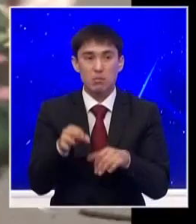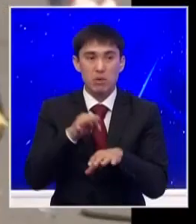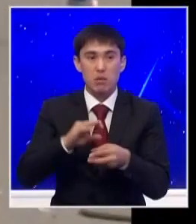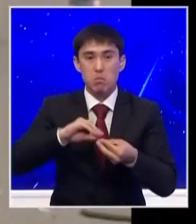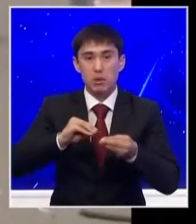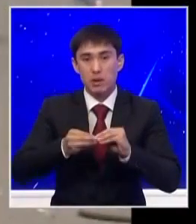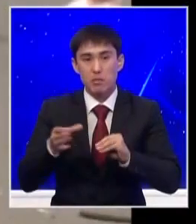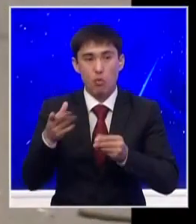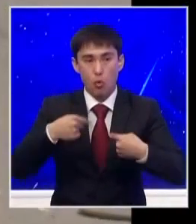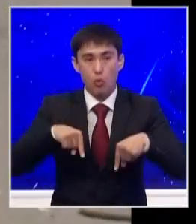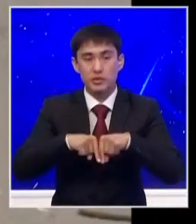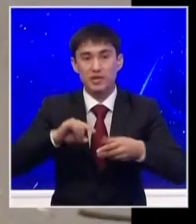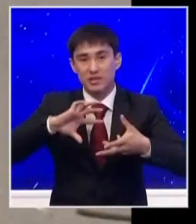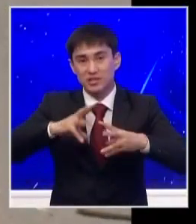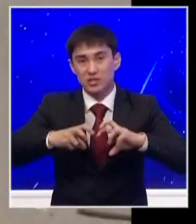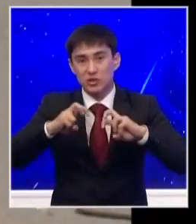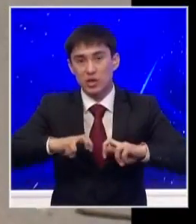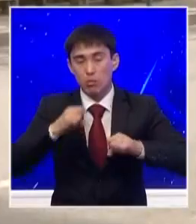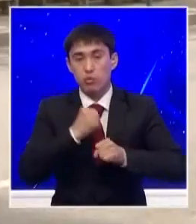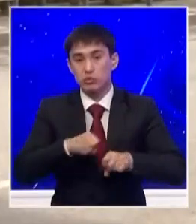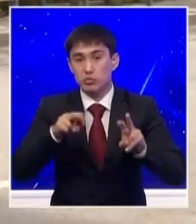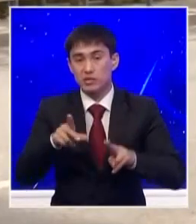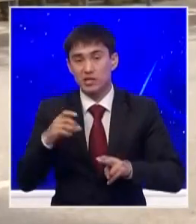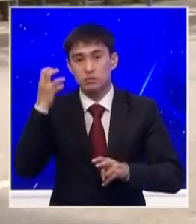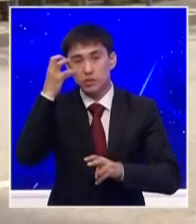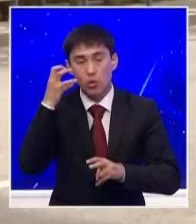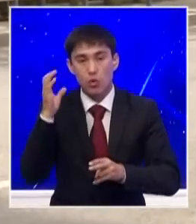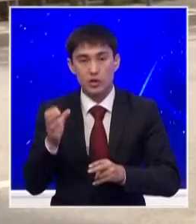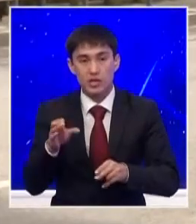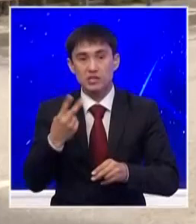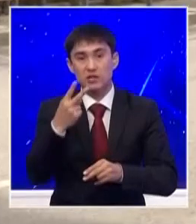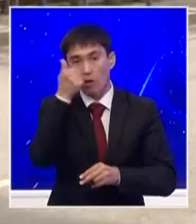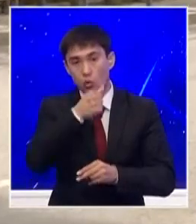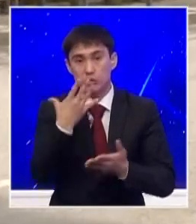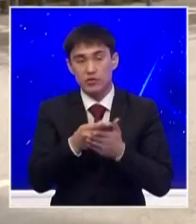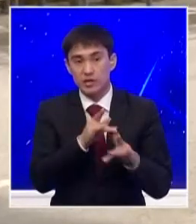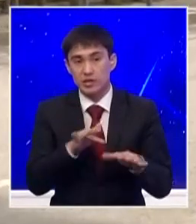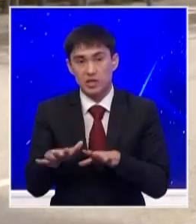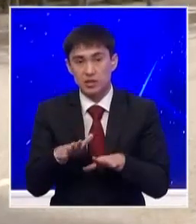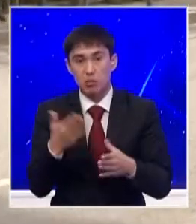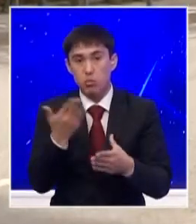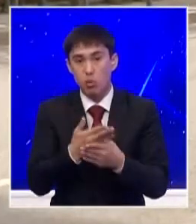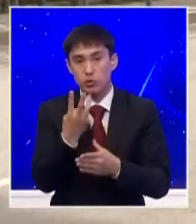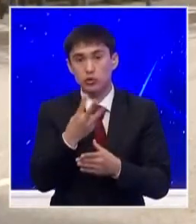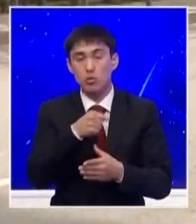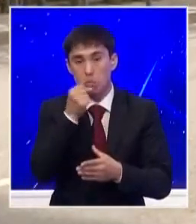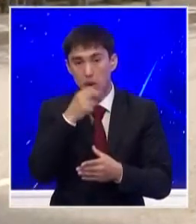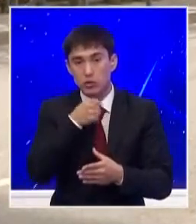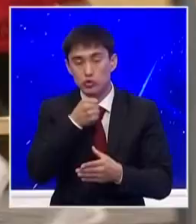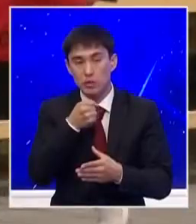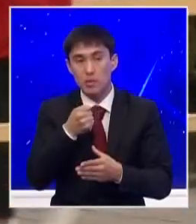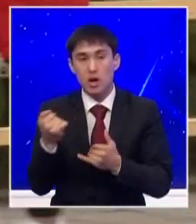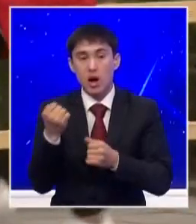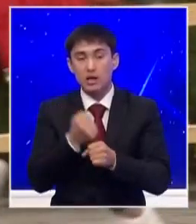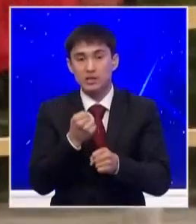всего общества. Над диагнозом усиленно работают специалисты-психологи. За 2 года своей деятельности помощь 3 подросткам оказала